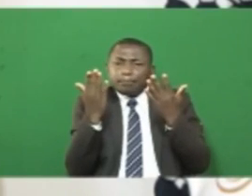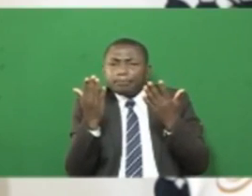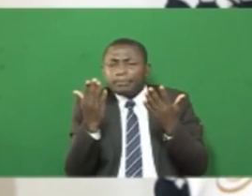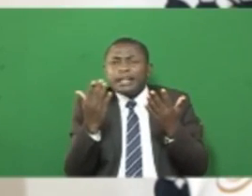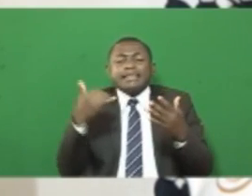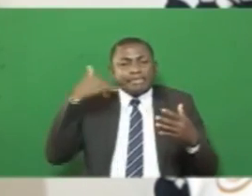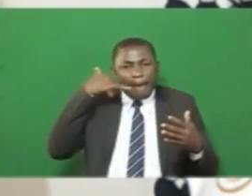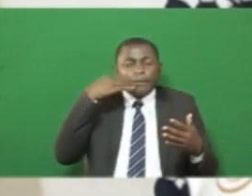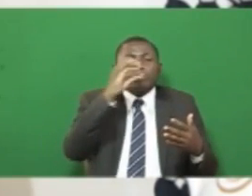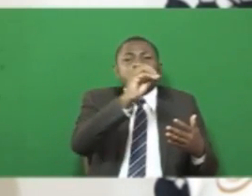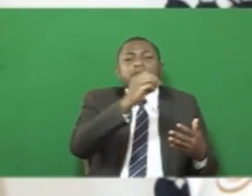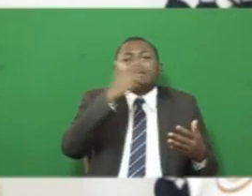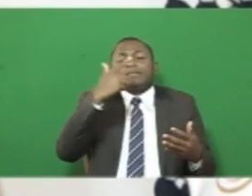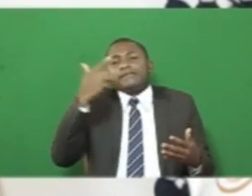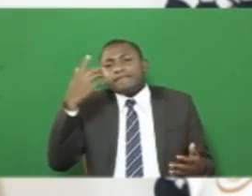dzinotevera